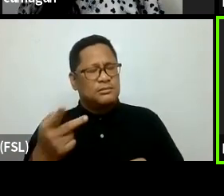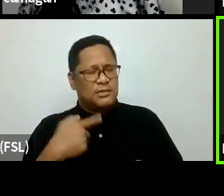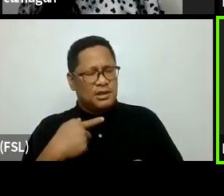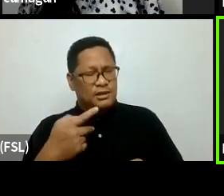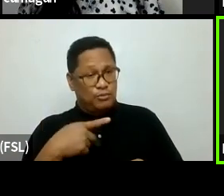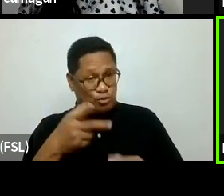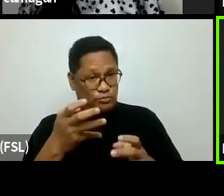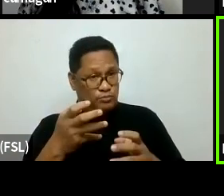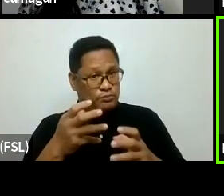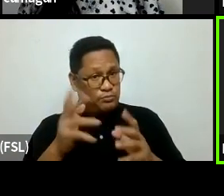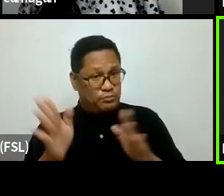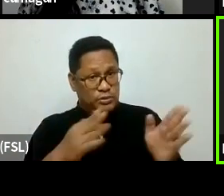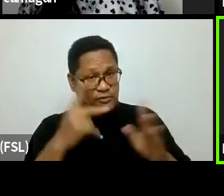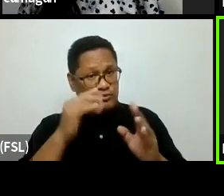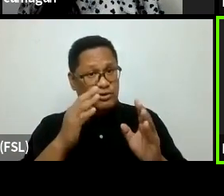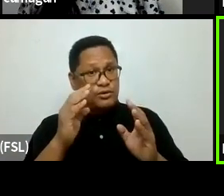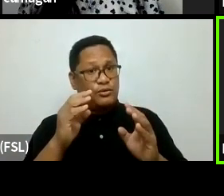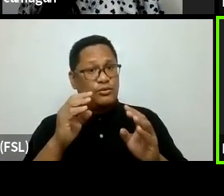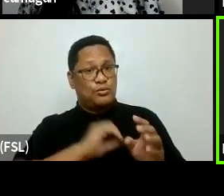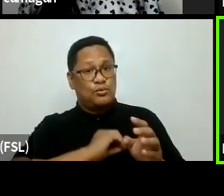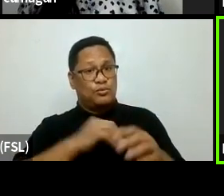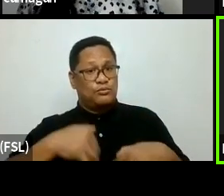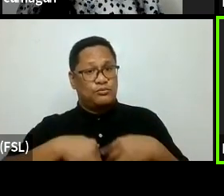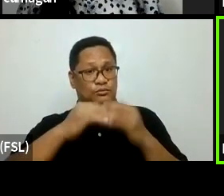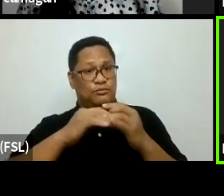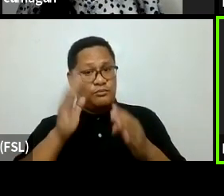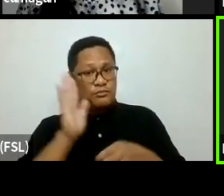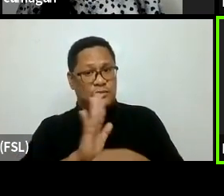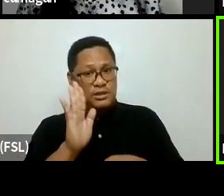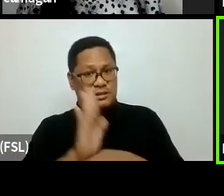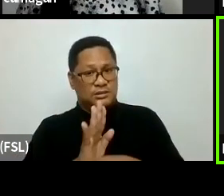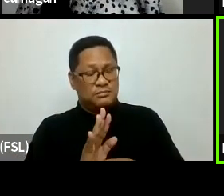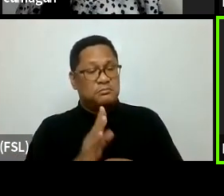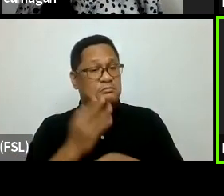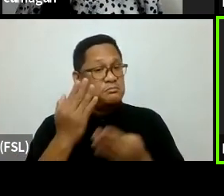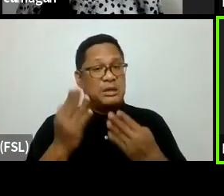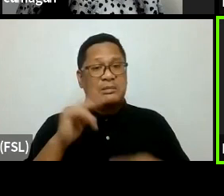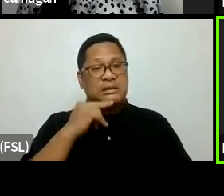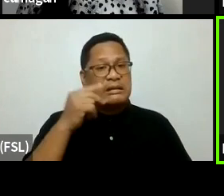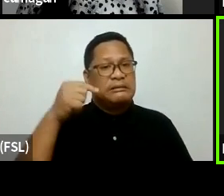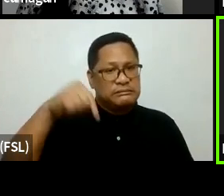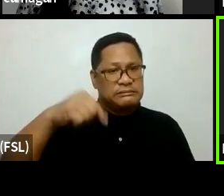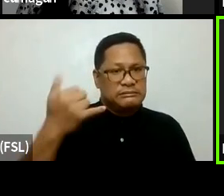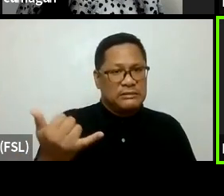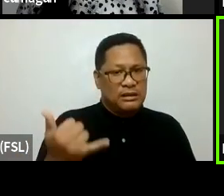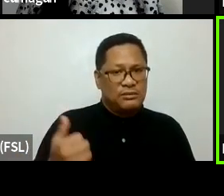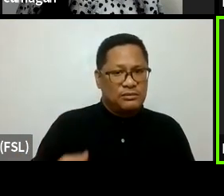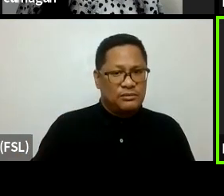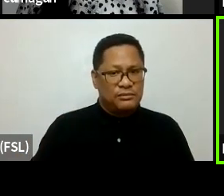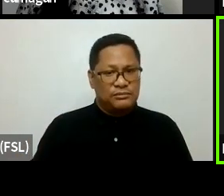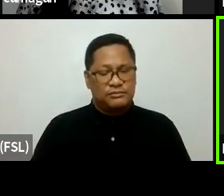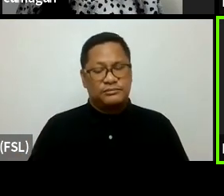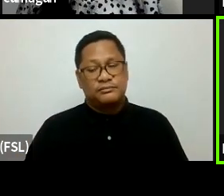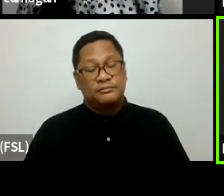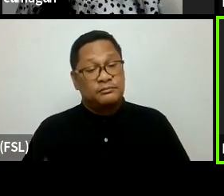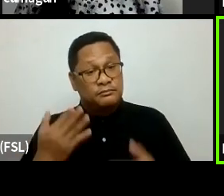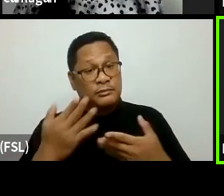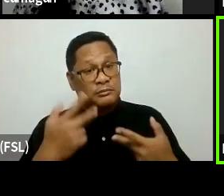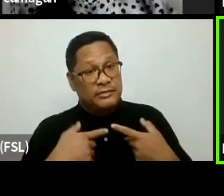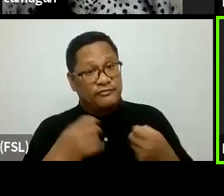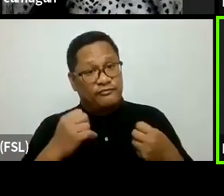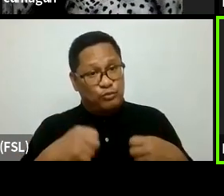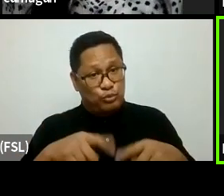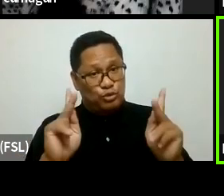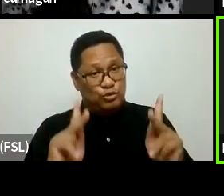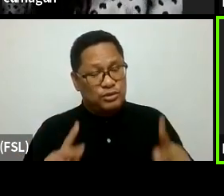negosyo? Siguro, sir, hindi mo na sa ngayon. Hindi mo na. Bakit? May pagkakataon.